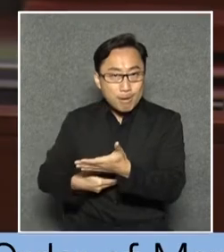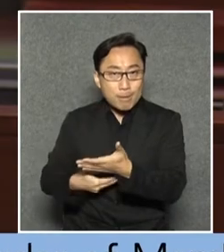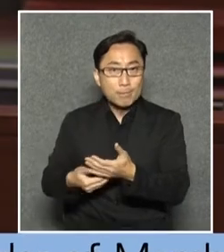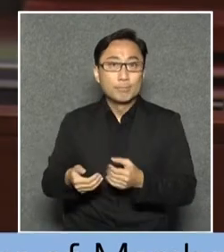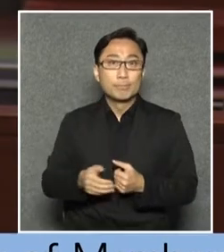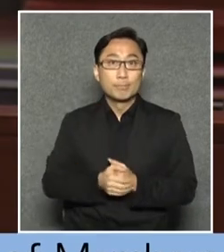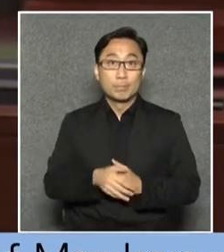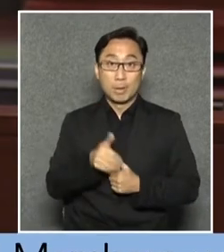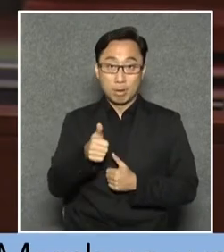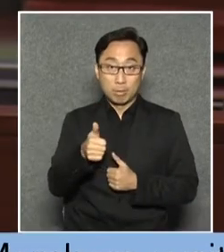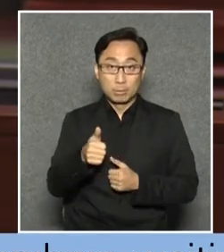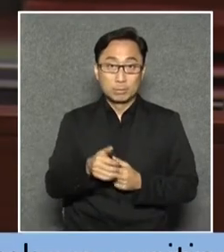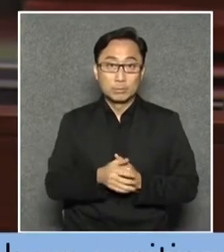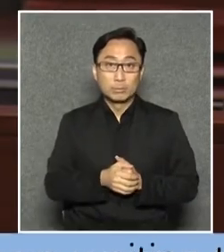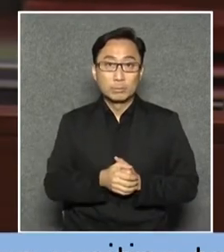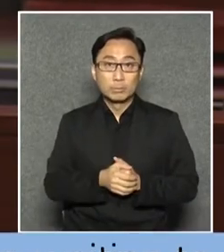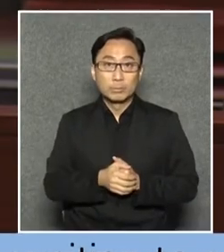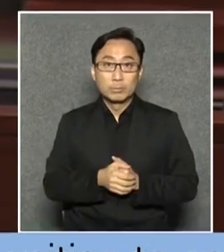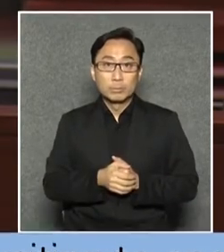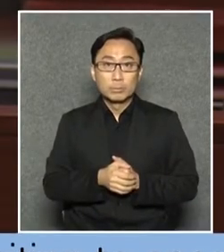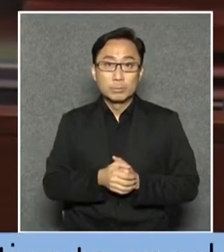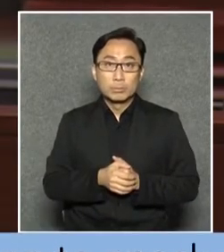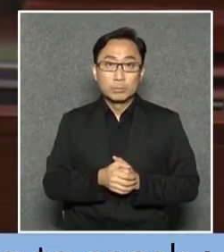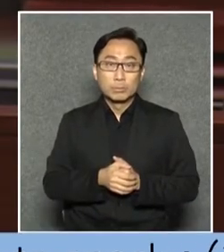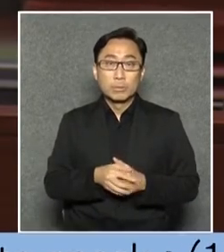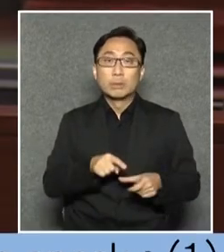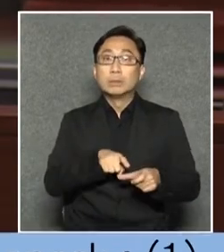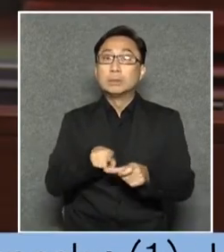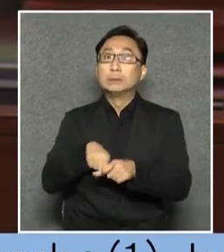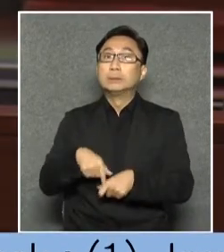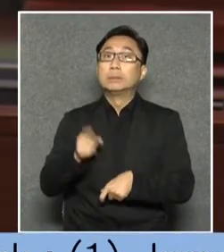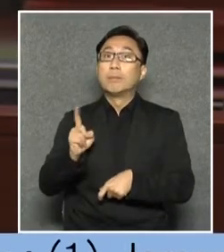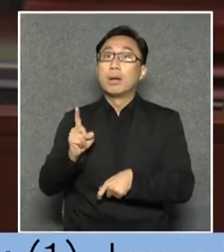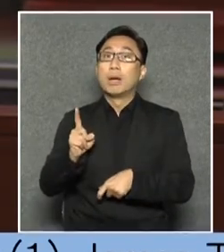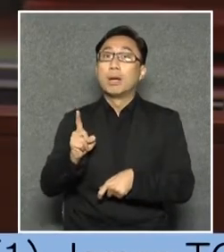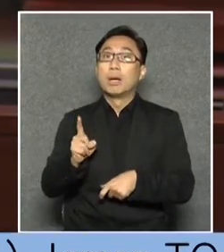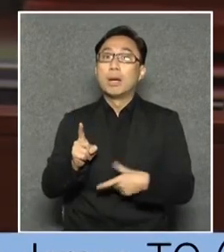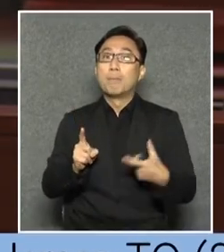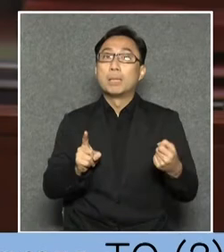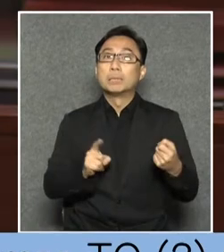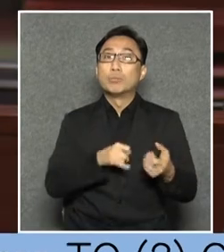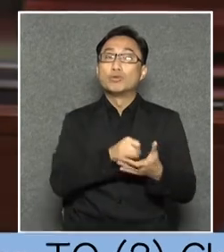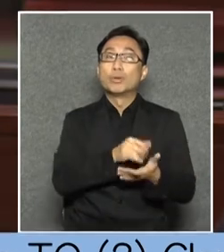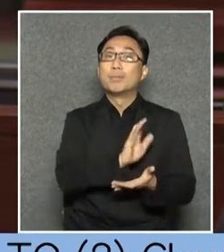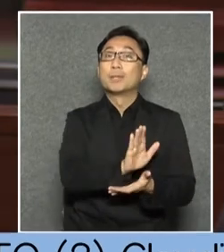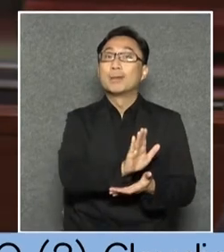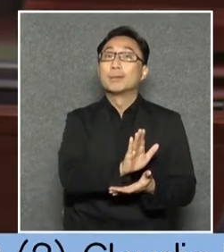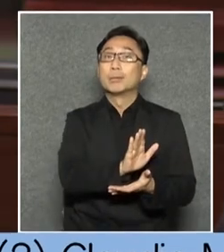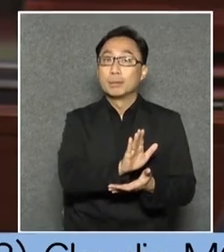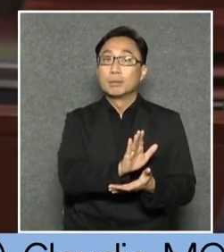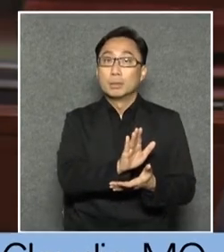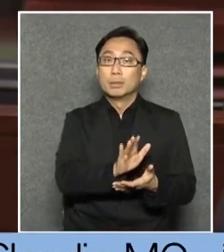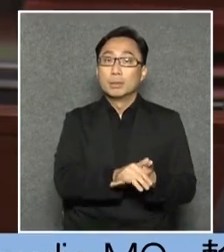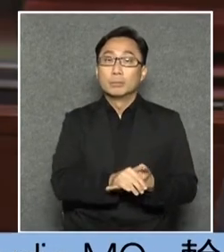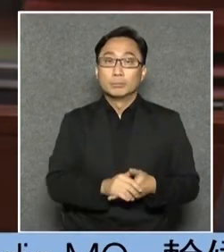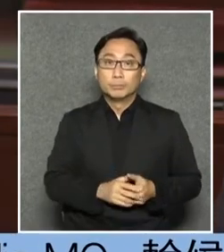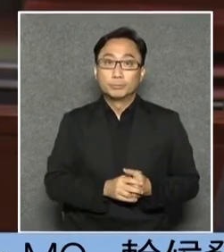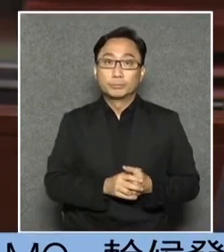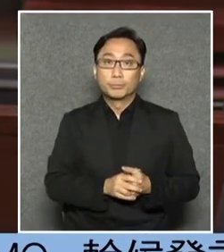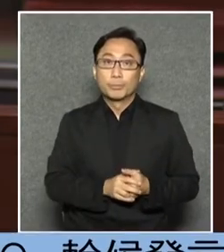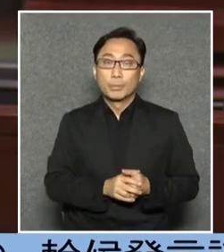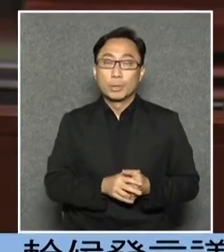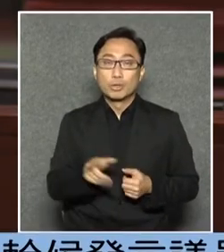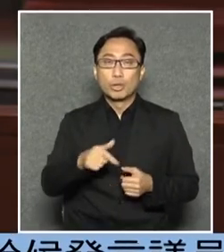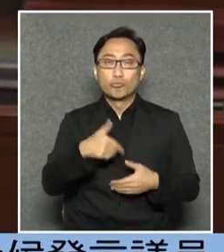係咪啊？賺100蚊，有80蚊唔使交税都未夠折扣啊！折扣唔好計佢啦，算數啦呢啲